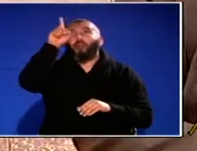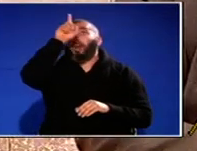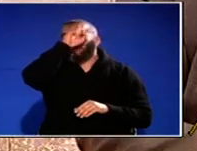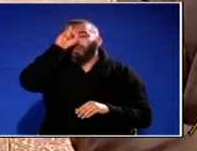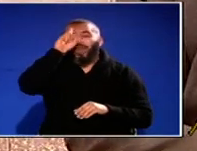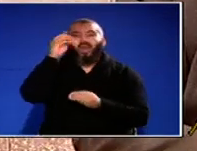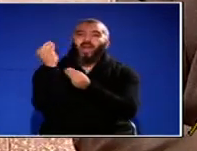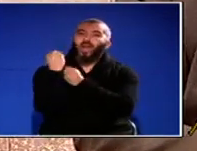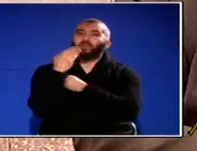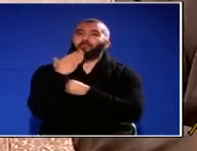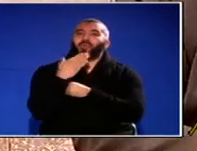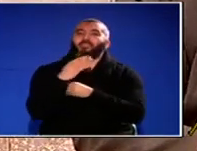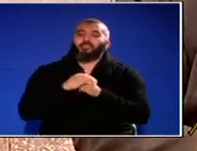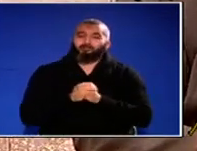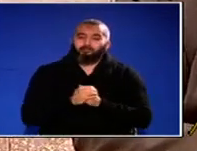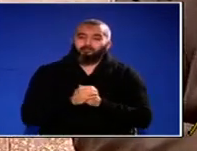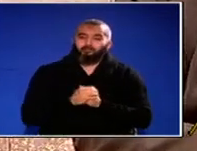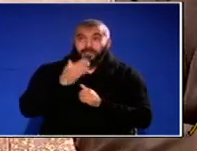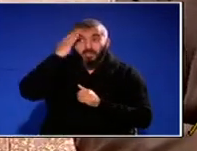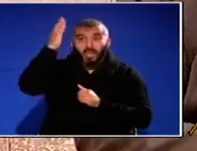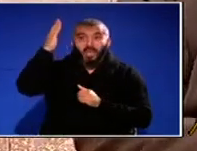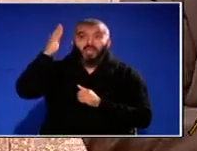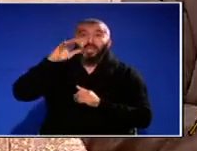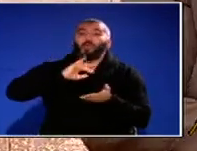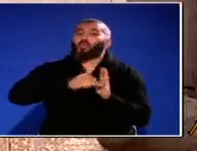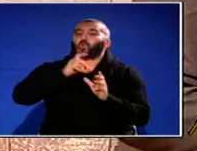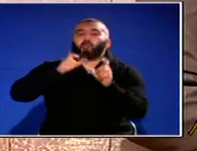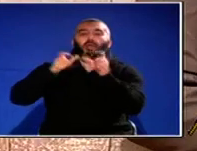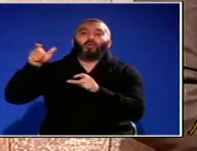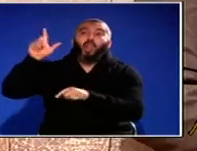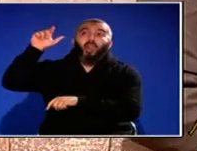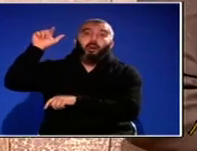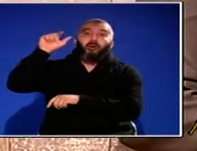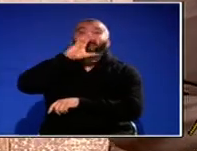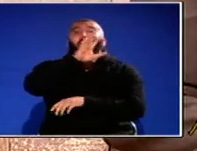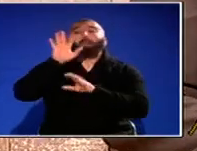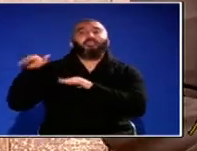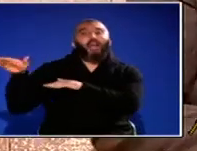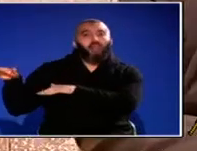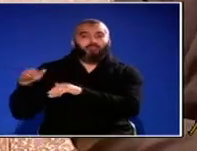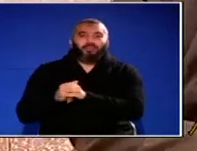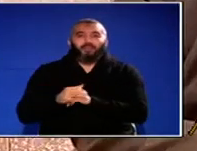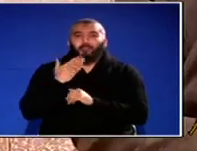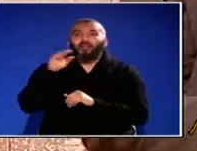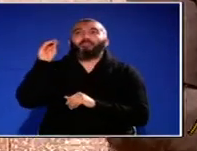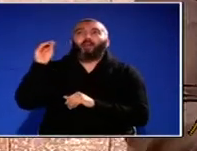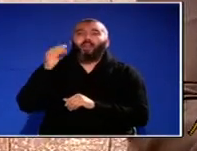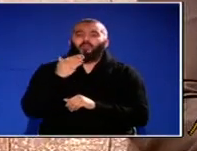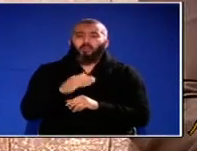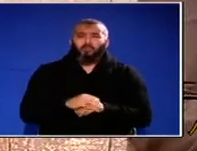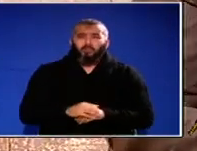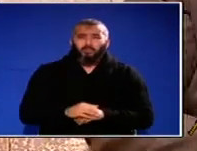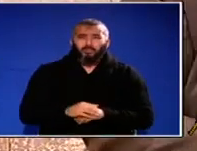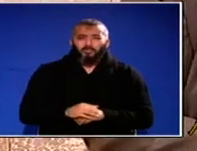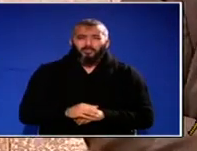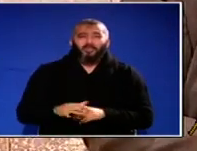ويوفقكم إن شاء الله. إن شاء الله سي عبد الله، وتحياتنا الناس مستغانم جميعا. وربي يبارك فيكم سي عبد الله. الله